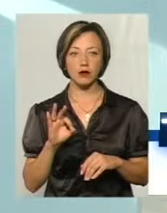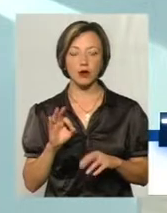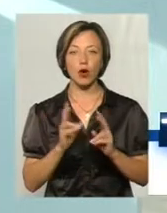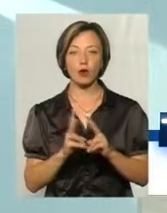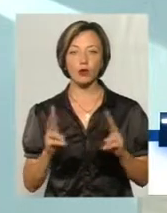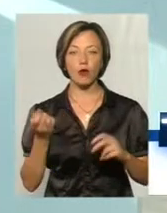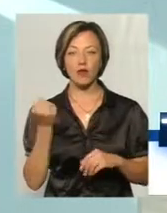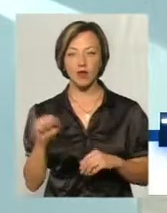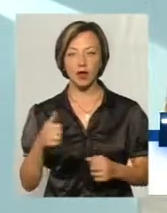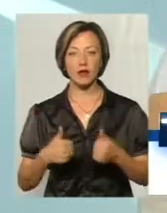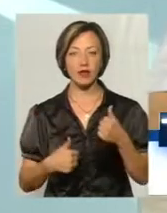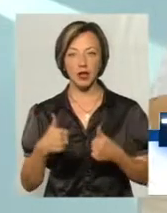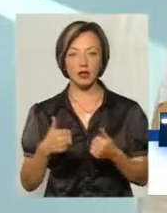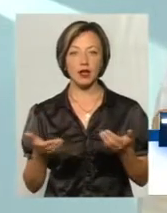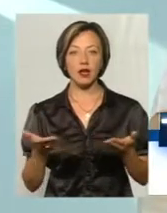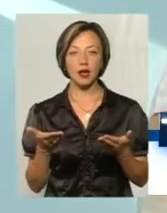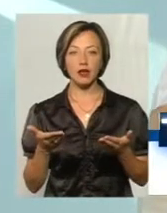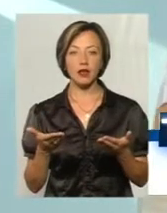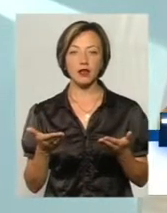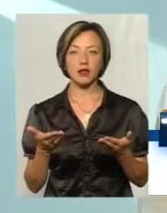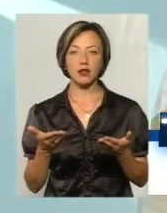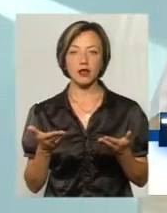хто виграв тендер, який дав саму